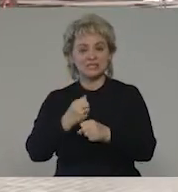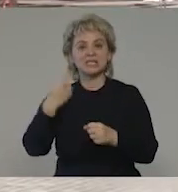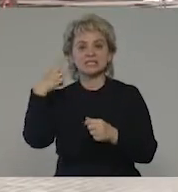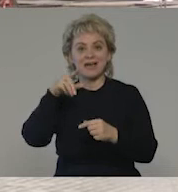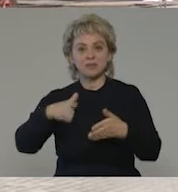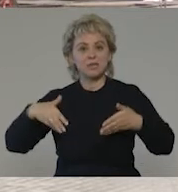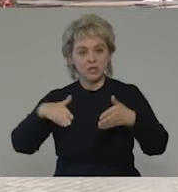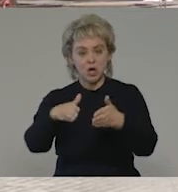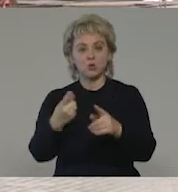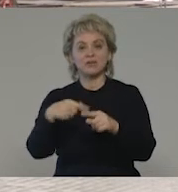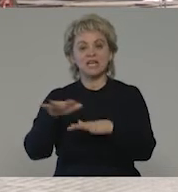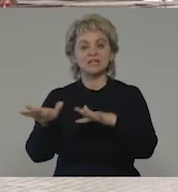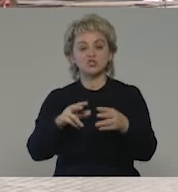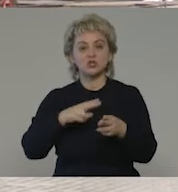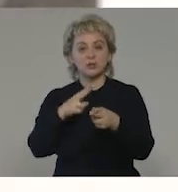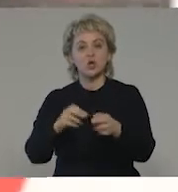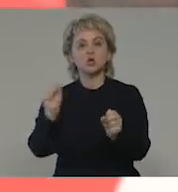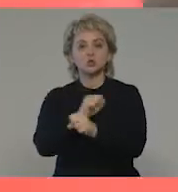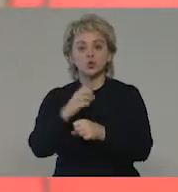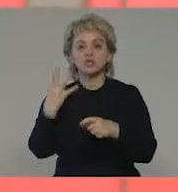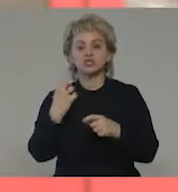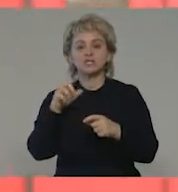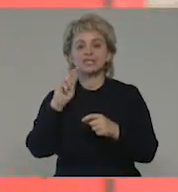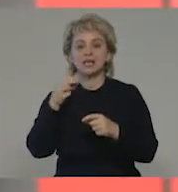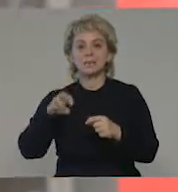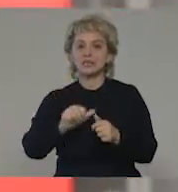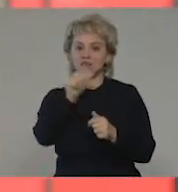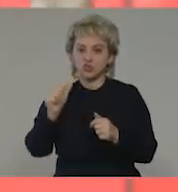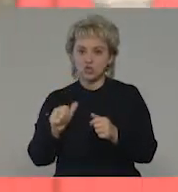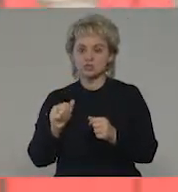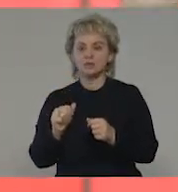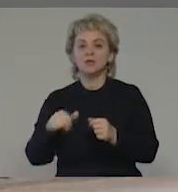современная магистраль для движения поездов со скоростью 400 км в час.